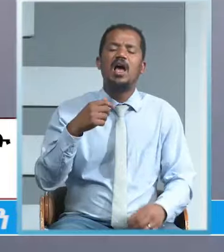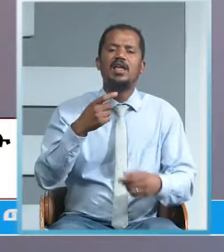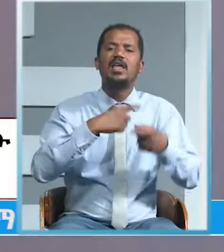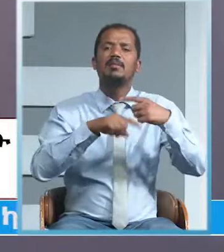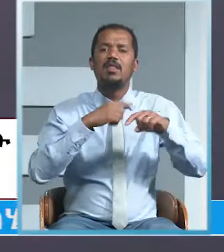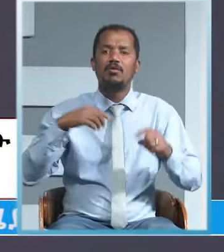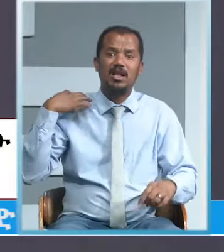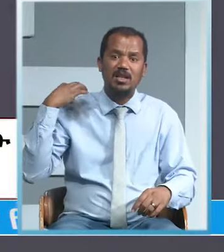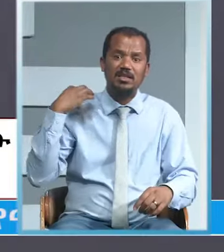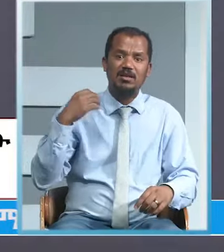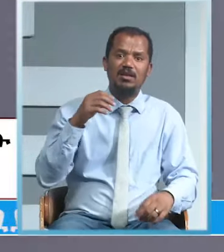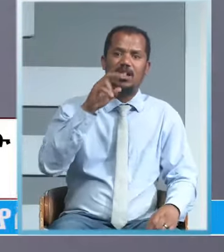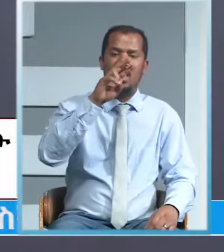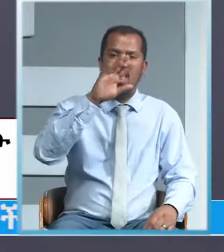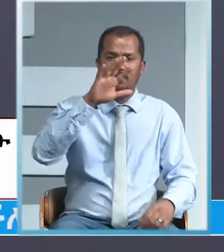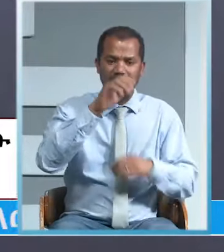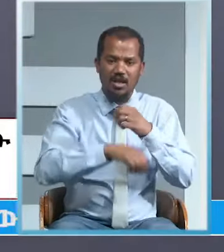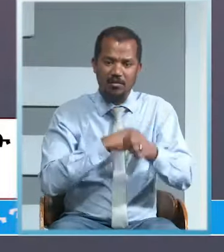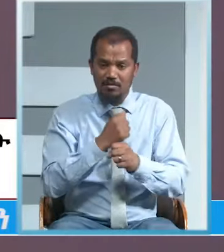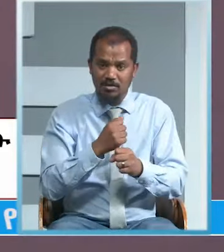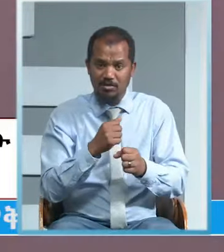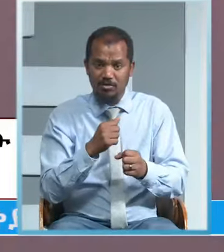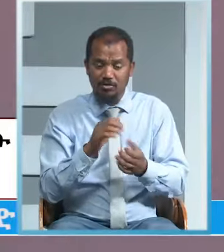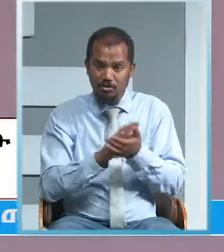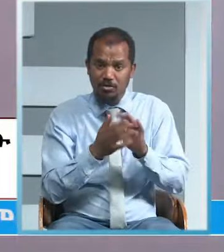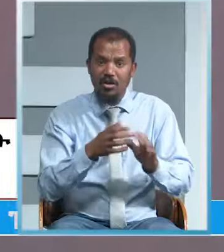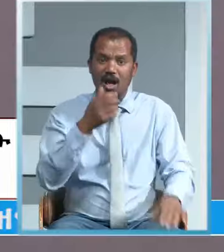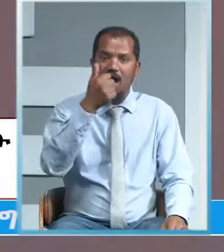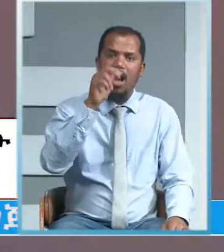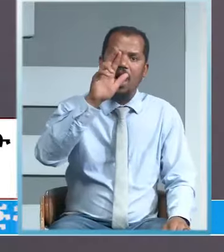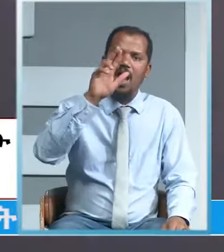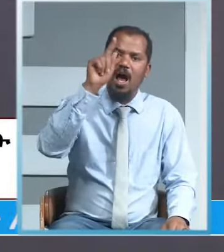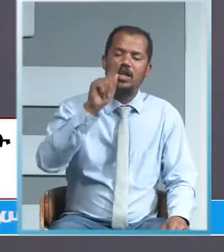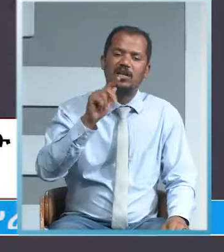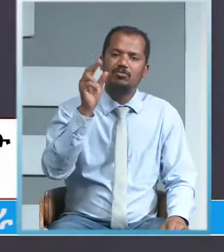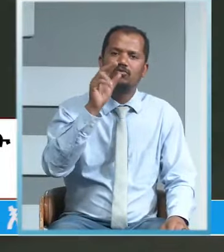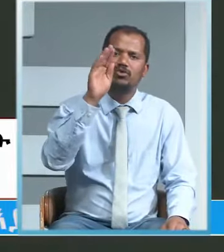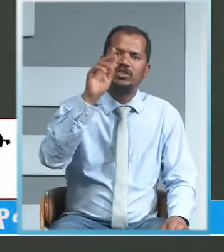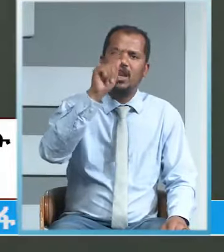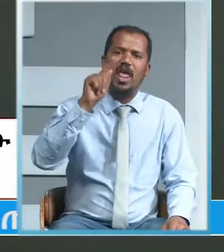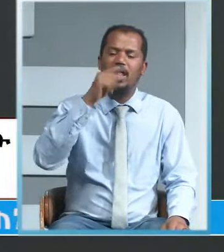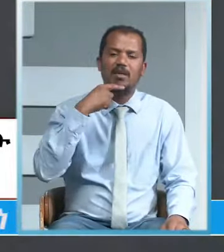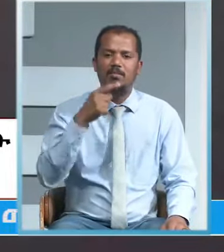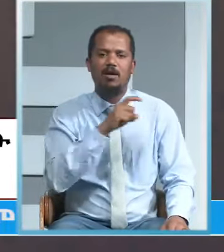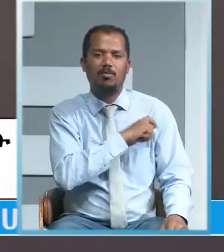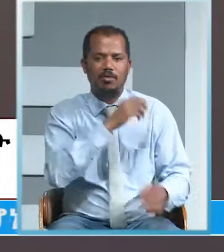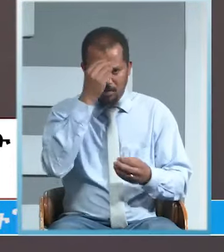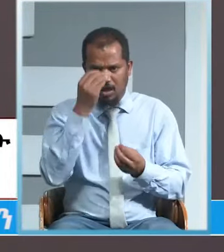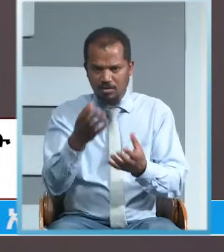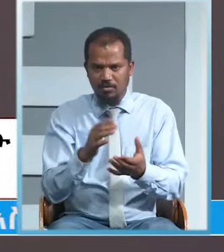የመጣው ግለሰብ የ25 ዓመት ወጣት ሲሆን ስሙም አረን ቡሽኔል እንደሚባል ፖሊስ